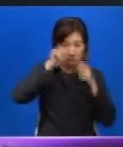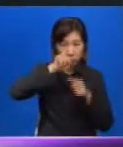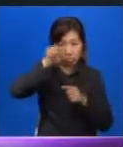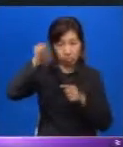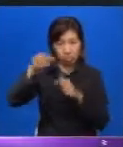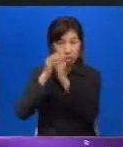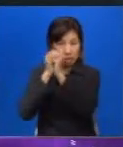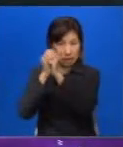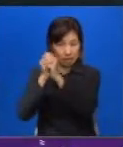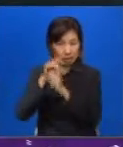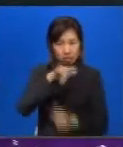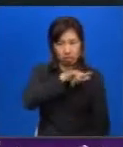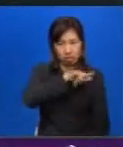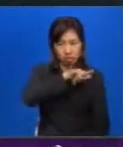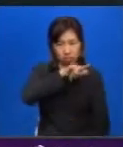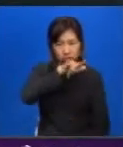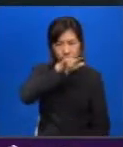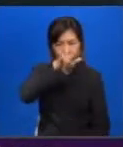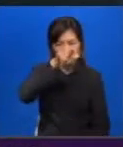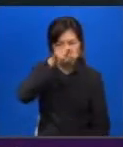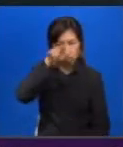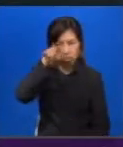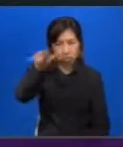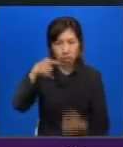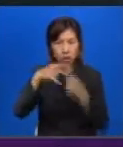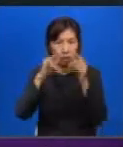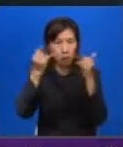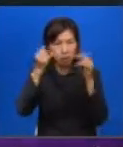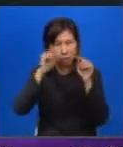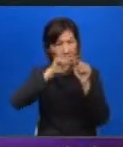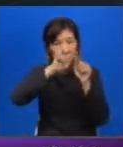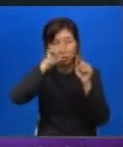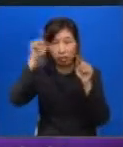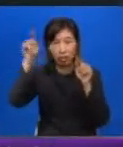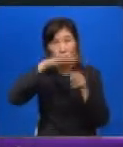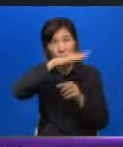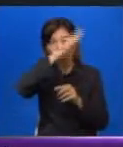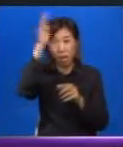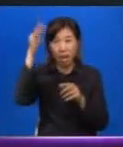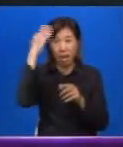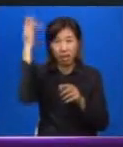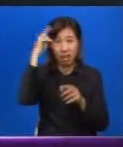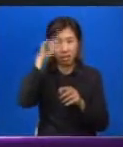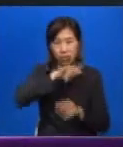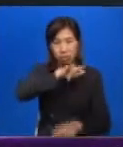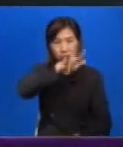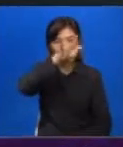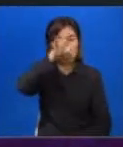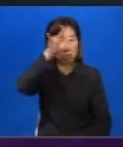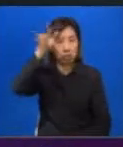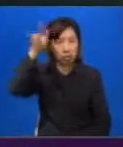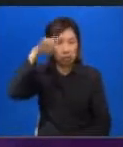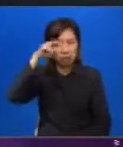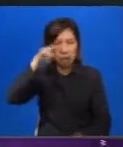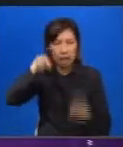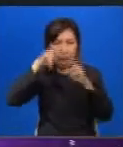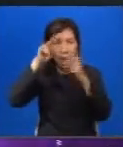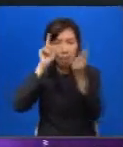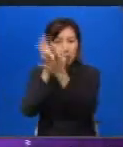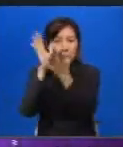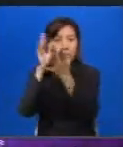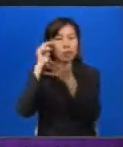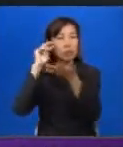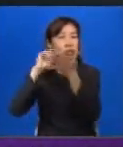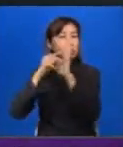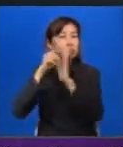ตัวอ่าวไทยเพราะฉะนั้นถ้าเผื่อขณะนี้ตรงเส้นทางที่เป็นพื้นดินยังหาไม่เจอก็คาดว่าน่าจะตก